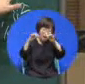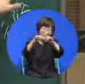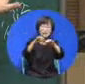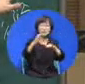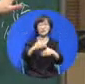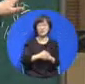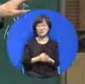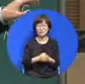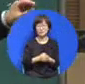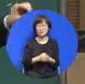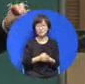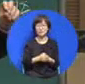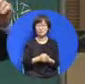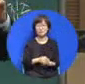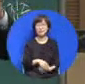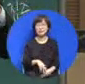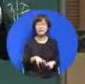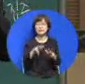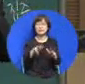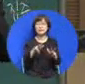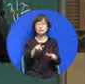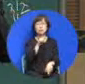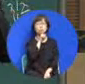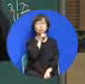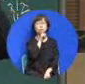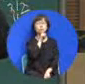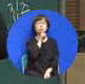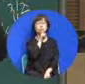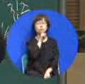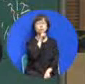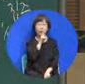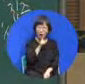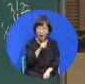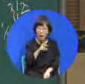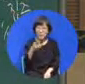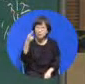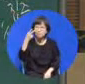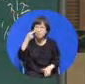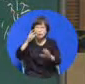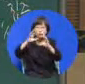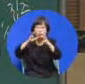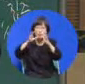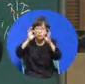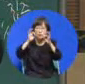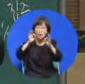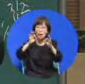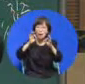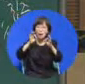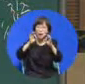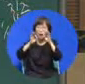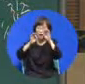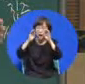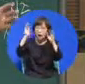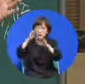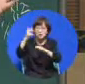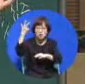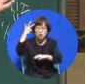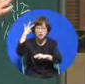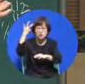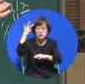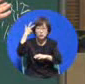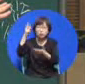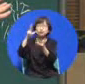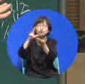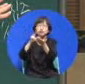지금 숨기 놓고 있는데 미국에도 애들이 정신 이상이 왔어요. You know that many people. 있는 아이들